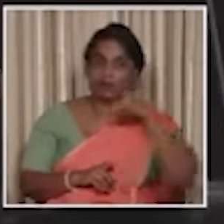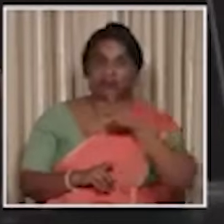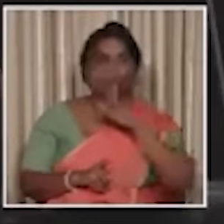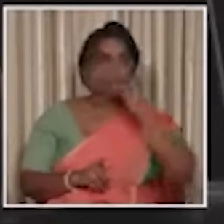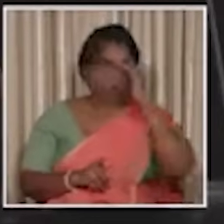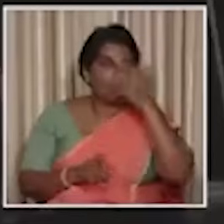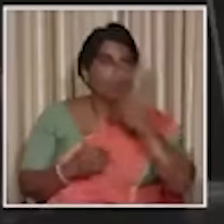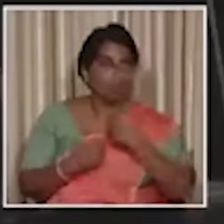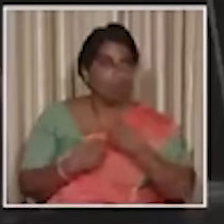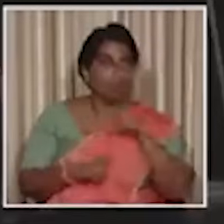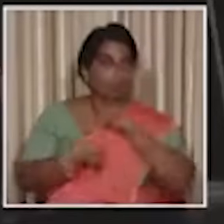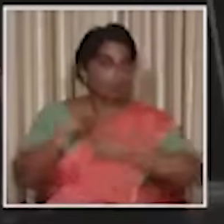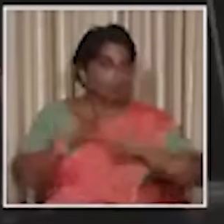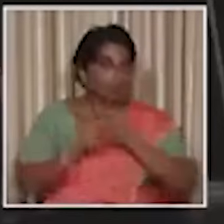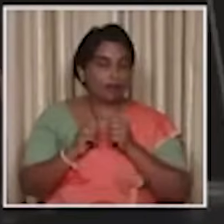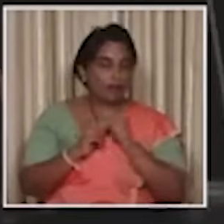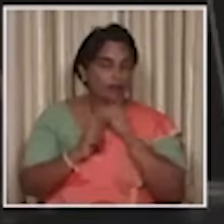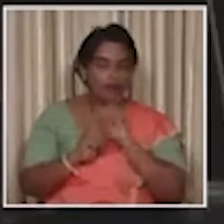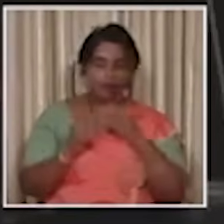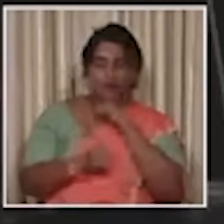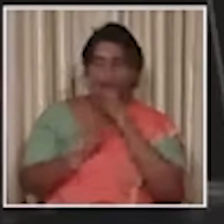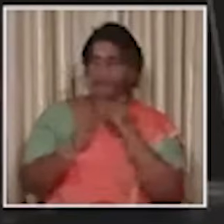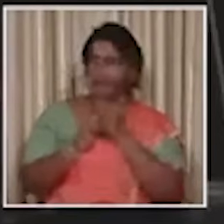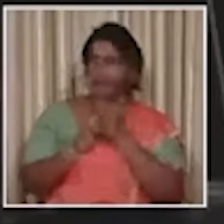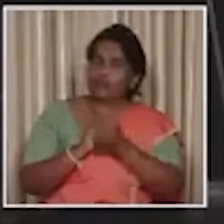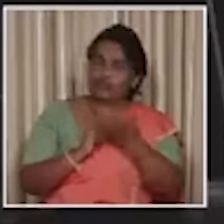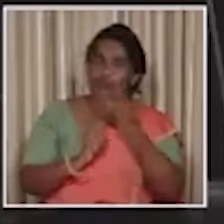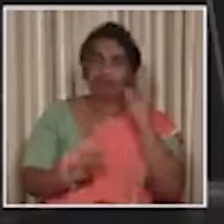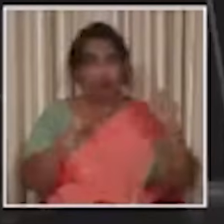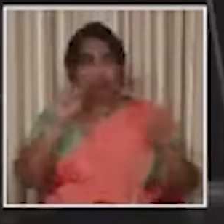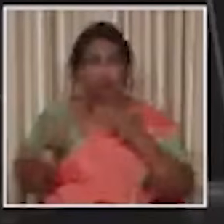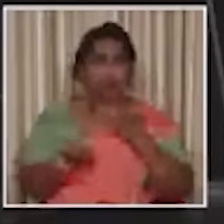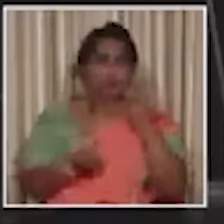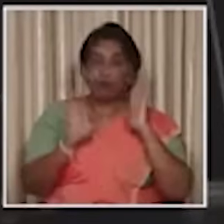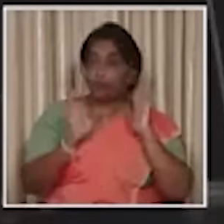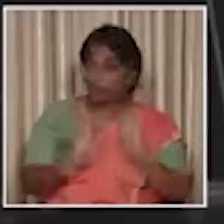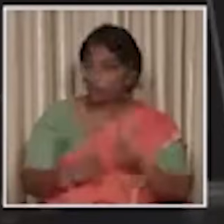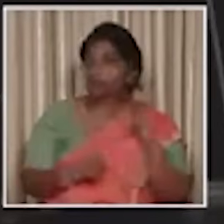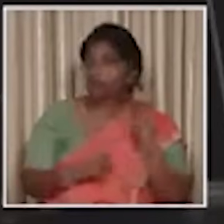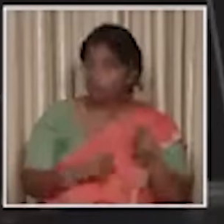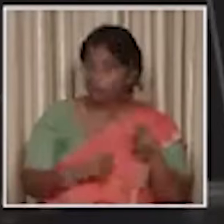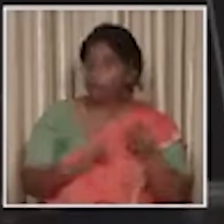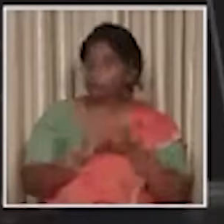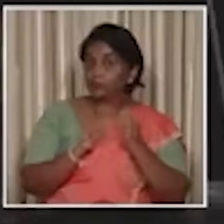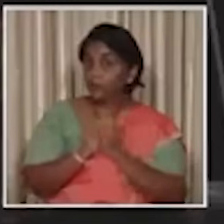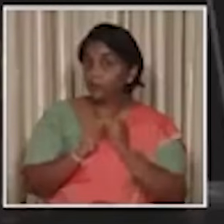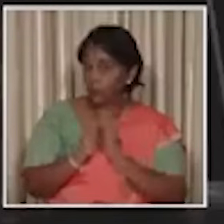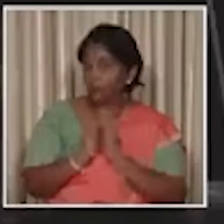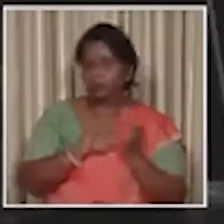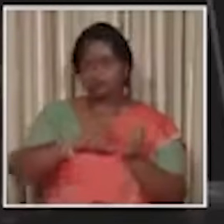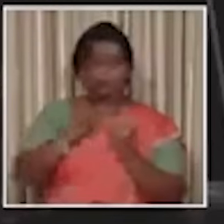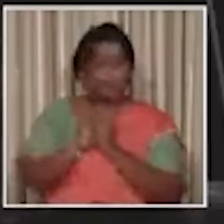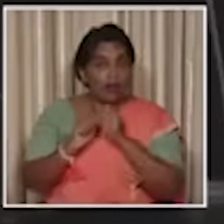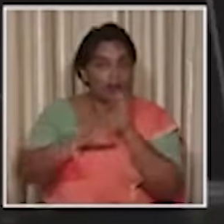முக்கியம், அல்லது வாய்ப்பேச்சுக்கள் அல்ல. நாங்கள் செய்ய வேண்டியவற்றையெல்லாம் ஓரமாக எங்கோ வைத்துவிட்டு இங்கே பாருங்கள், இங்கே இருக்கின்ற இந்த